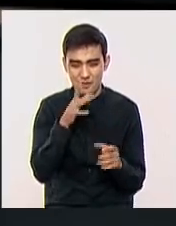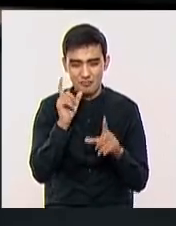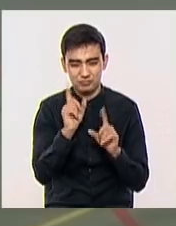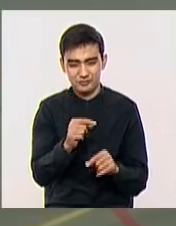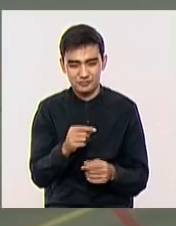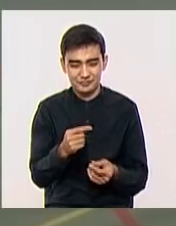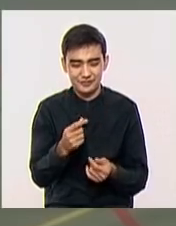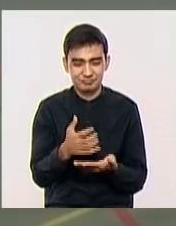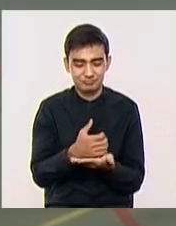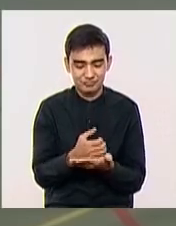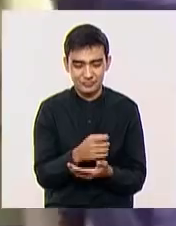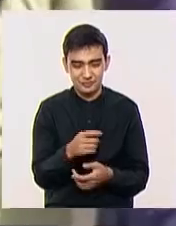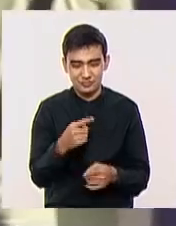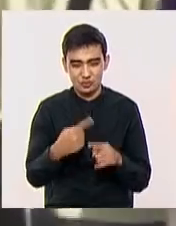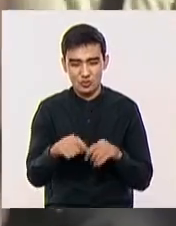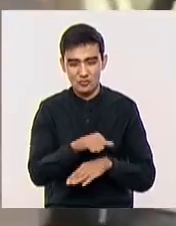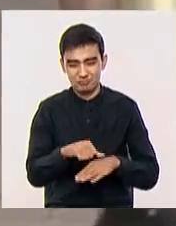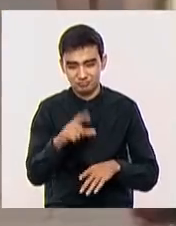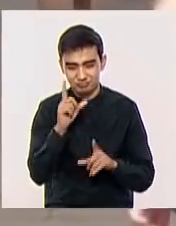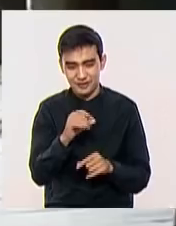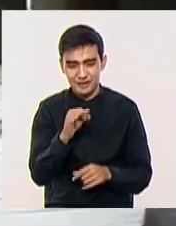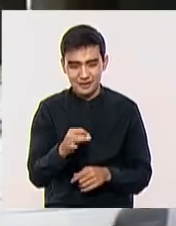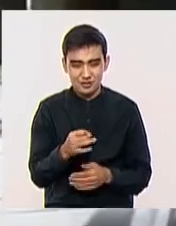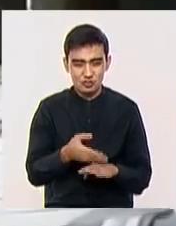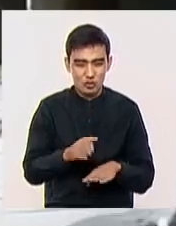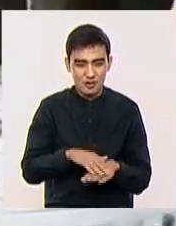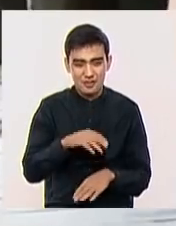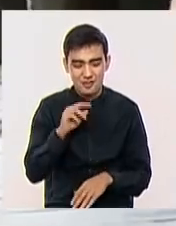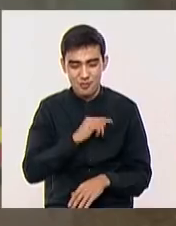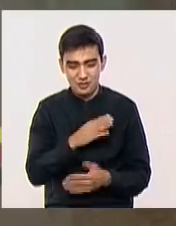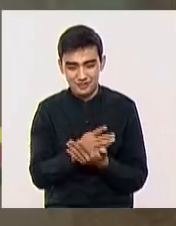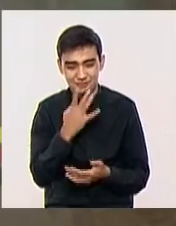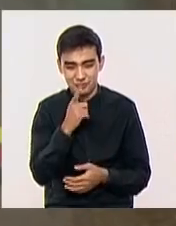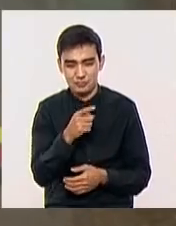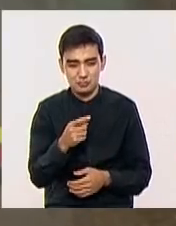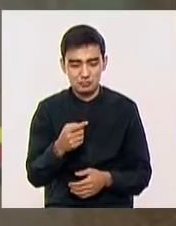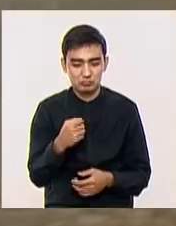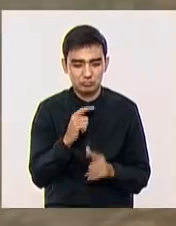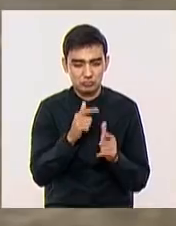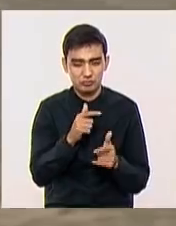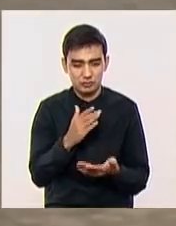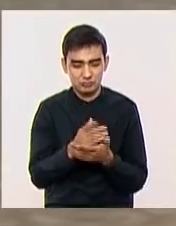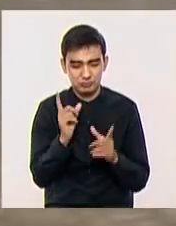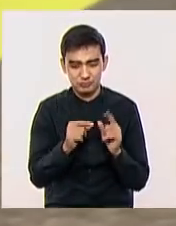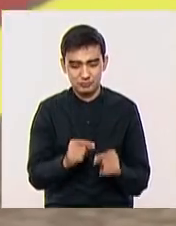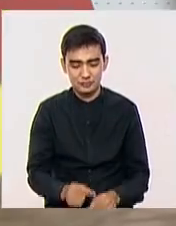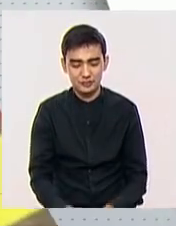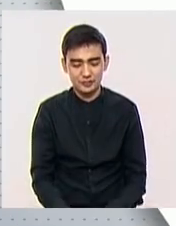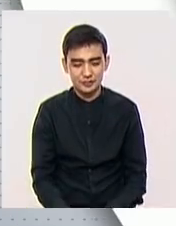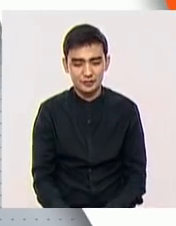уехали на заработки за границу? Почему привлекает даже тяжелая работа за рубежом? Как остановить этот поток?